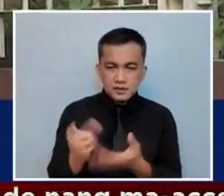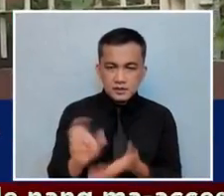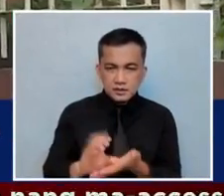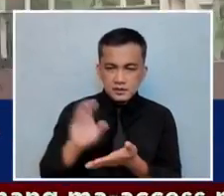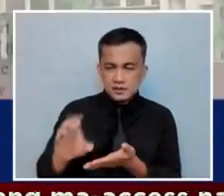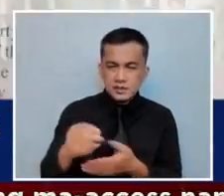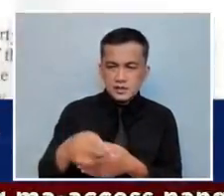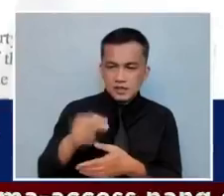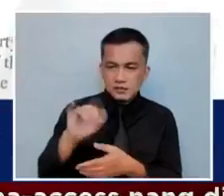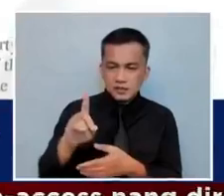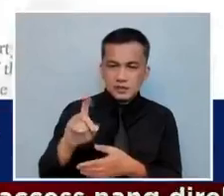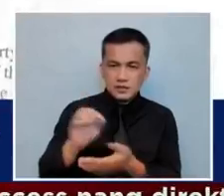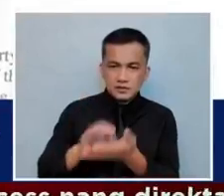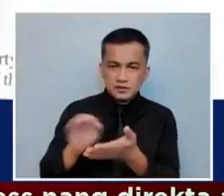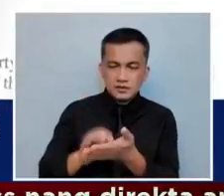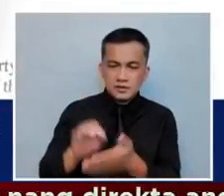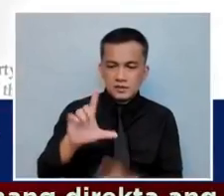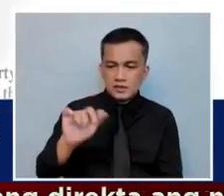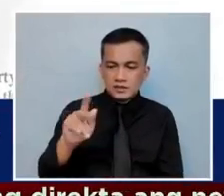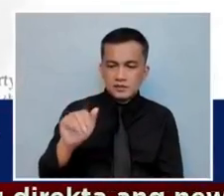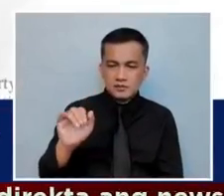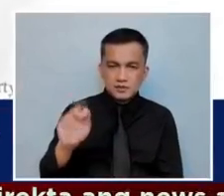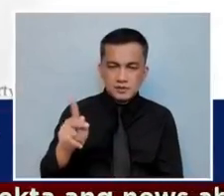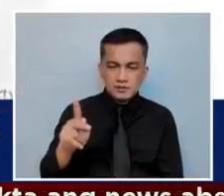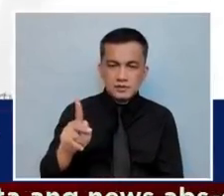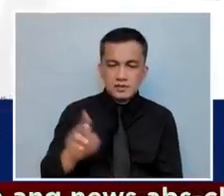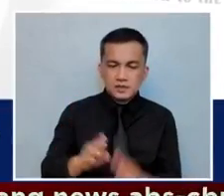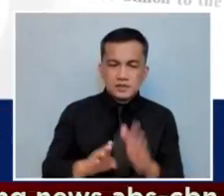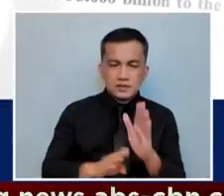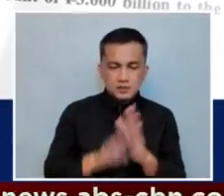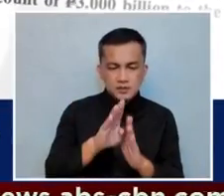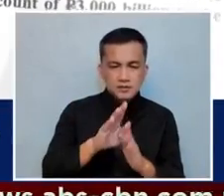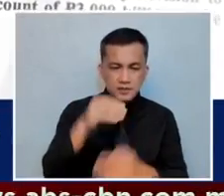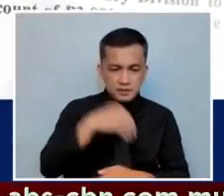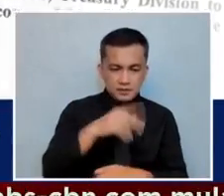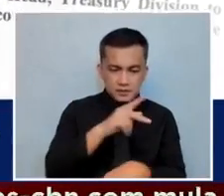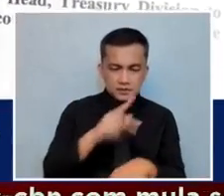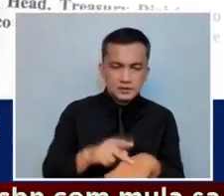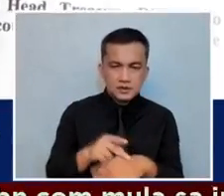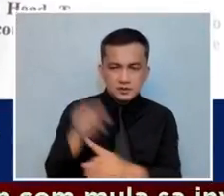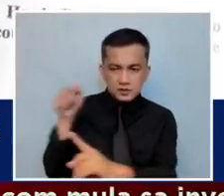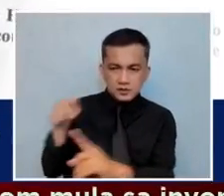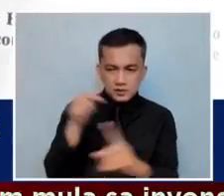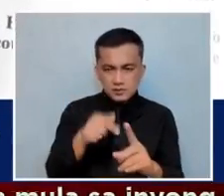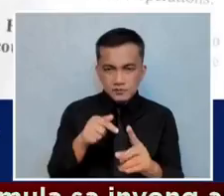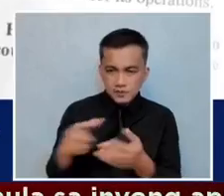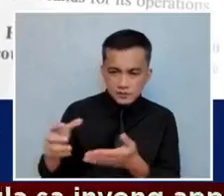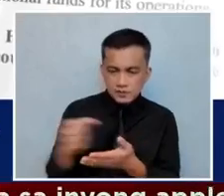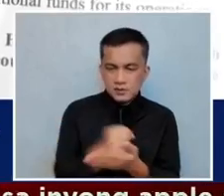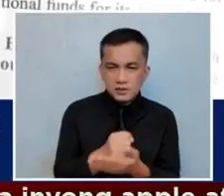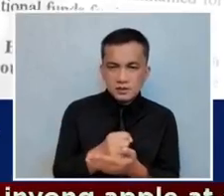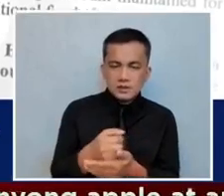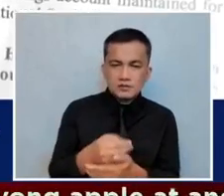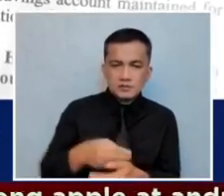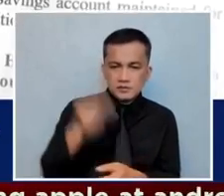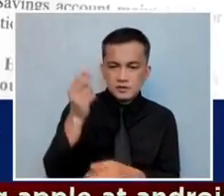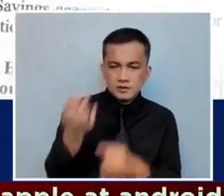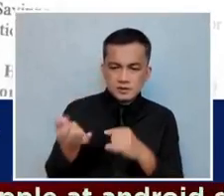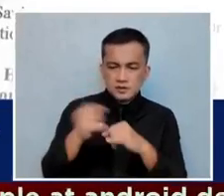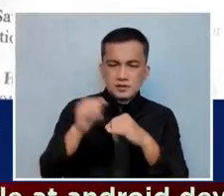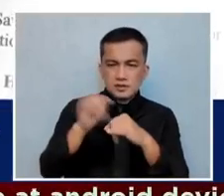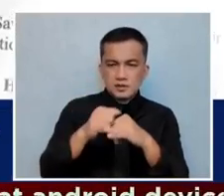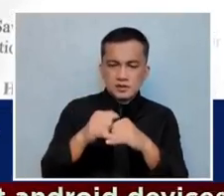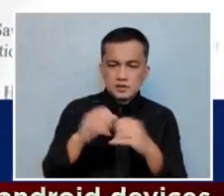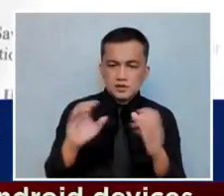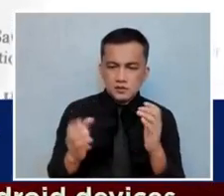account sa Land Bank of the Philippines sa Development Bank of the Philippines na layong makalikom ng mas mataas na interest kumpara sa ordinaryong